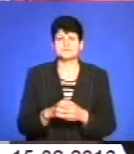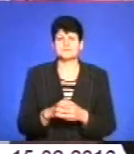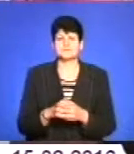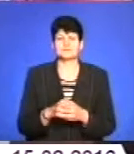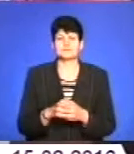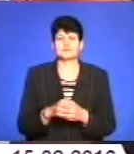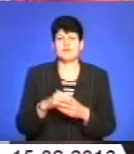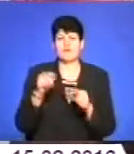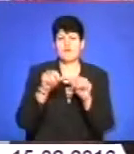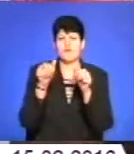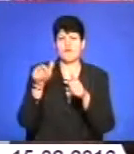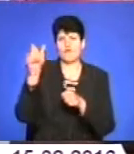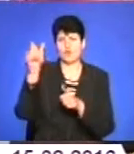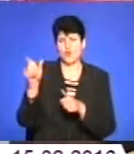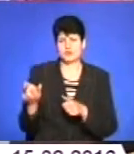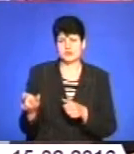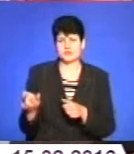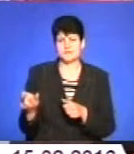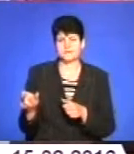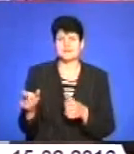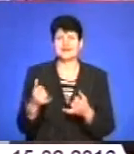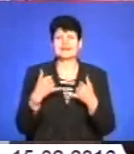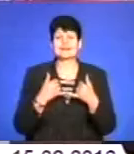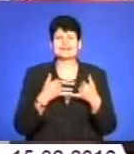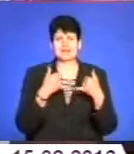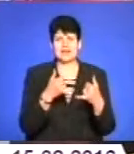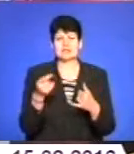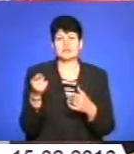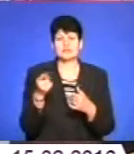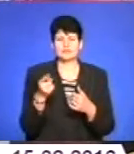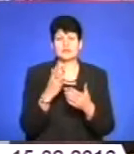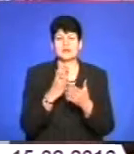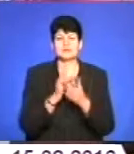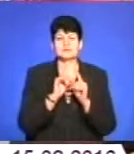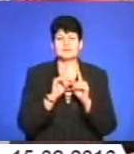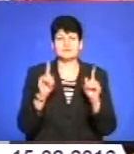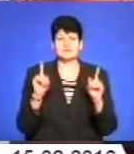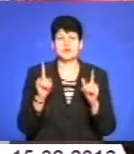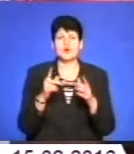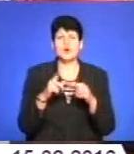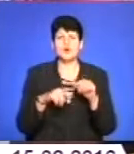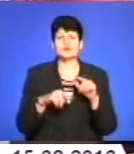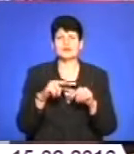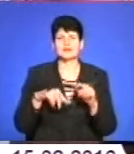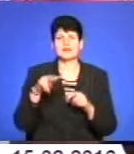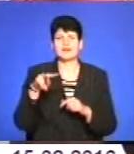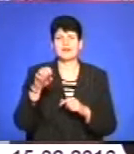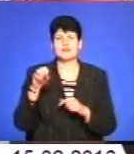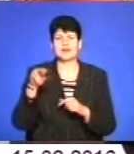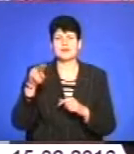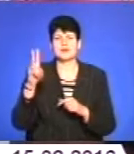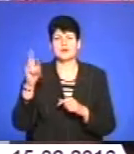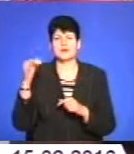в постатях. От для Тернопілля таким окрилем є родина Лепких. Родина,